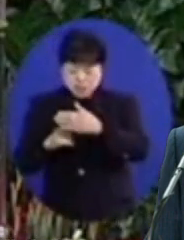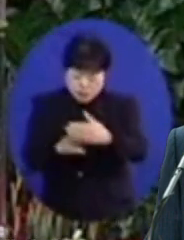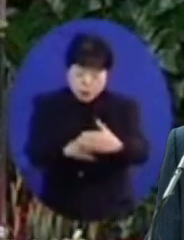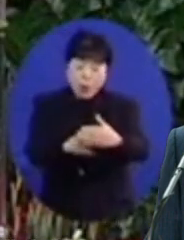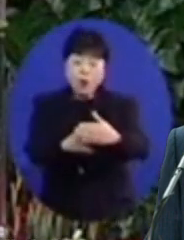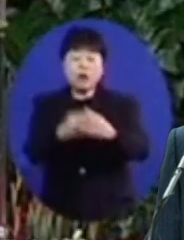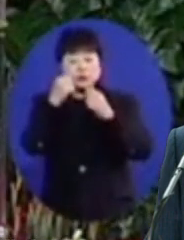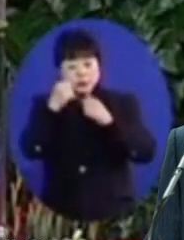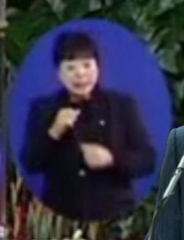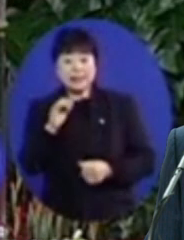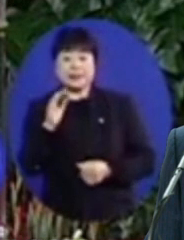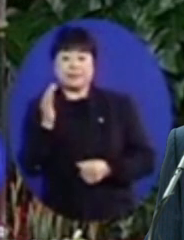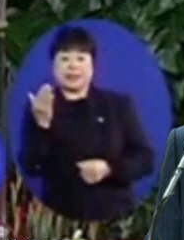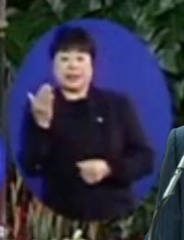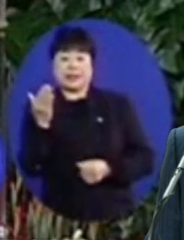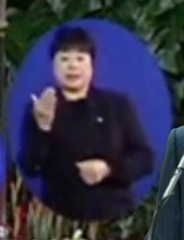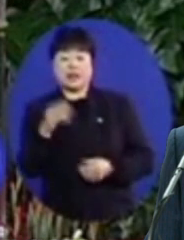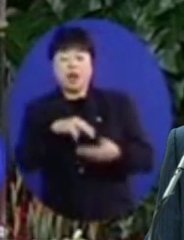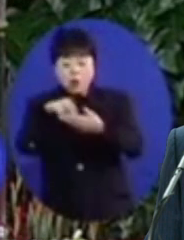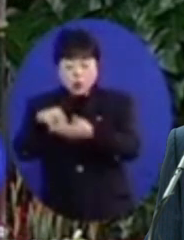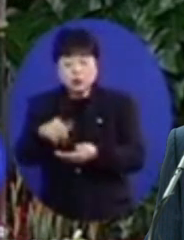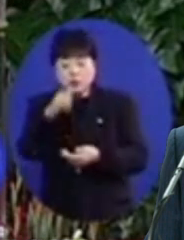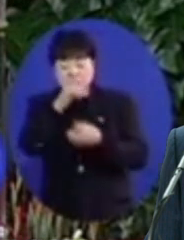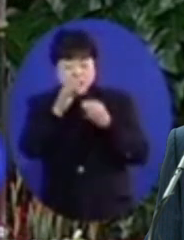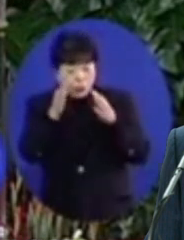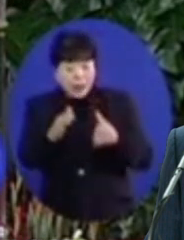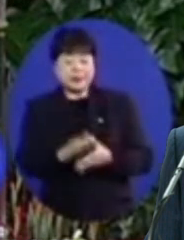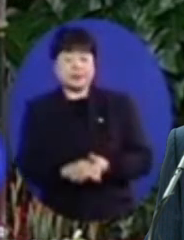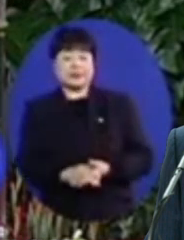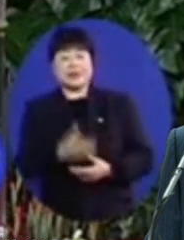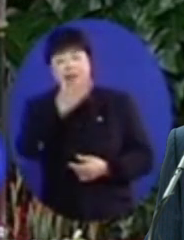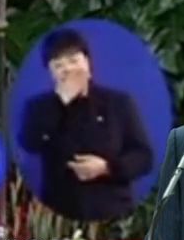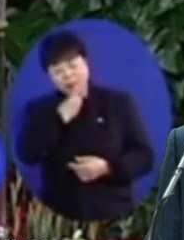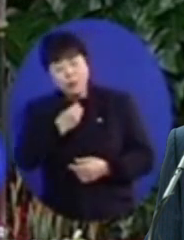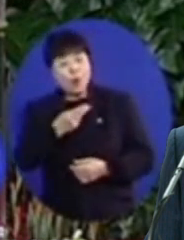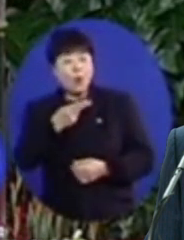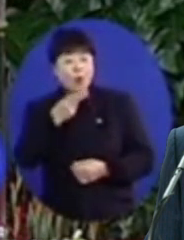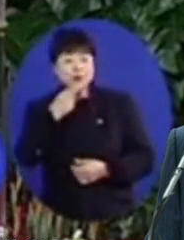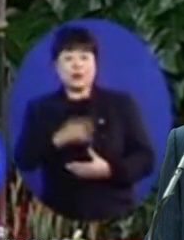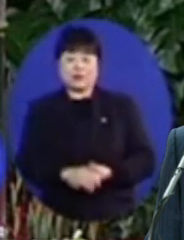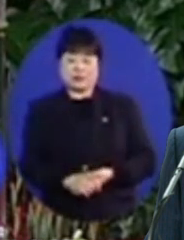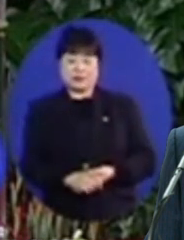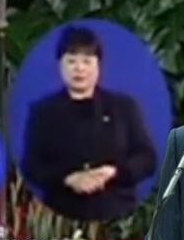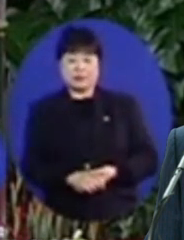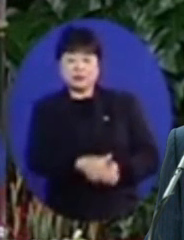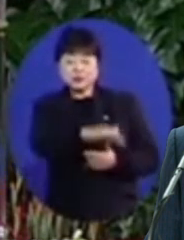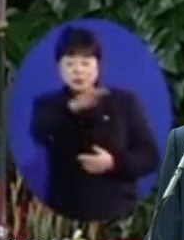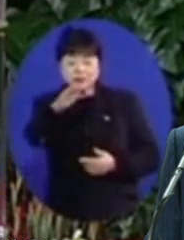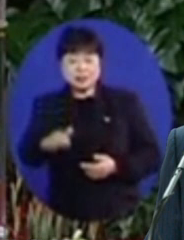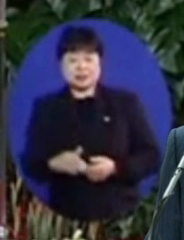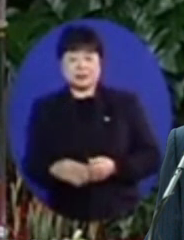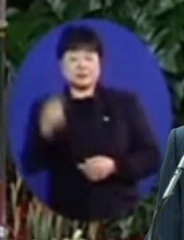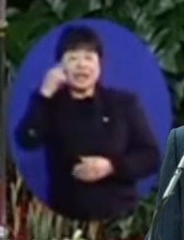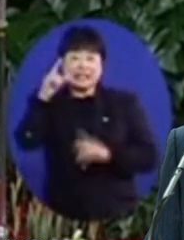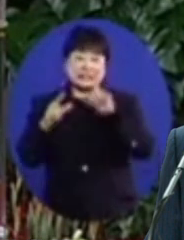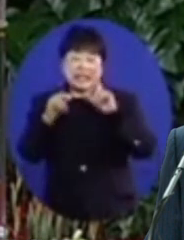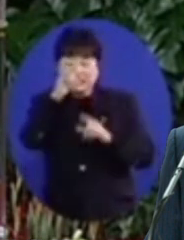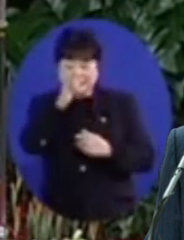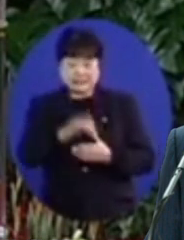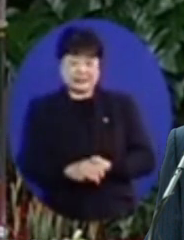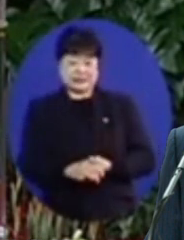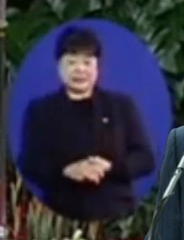살아야 되는 것입니다 고독함이 있을 동안에는 행복이 없습니다 우리는 위장하고 사는게 있습니다